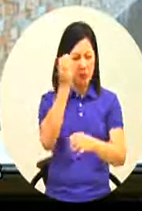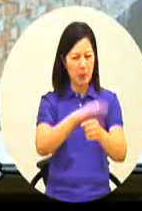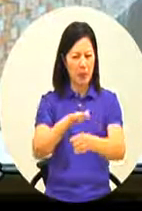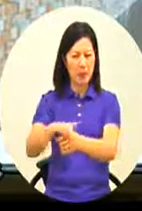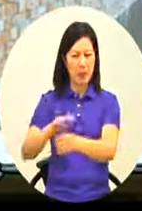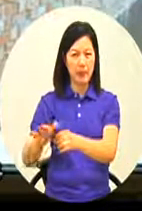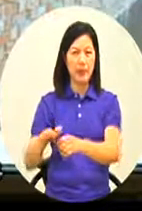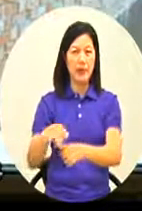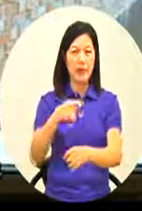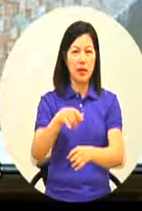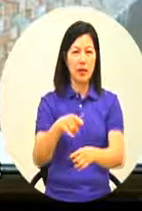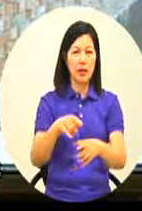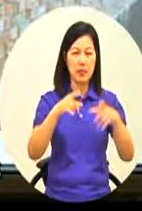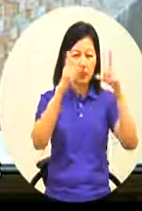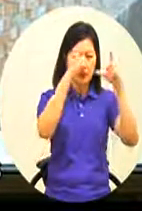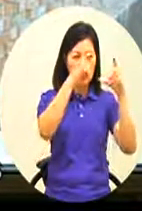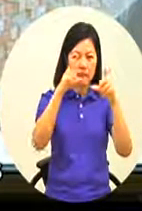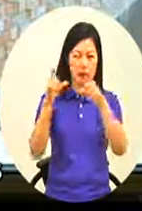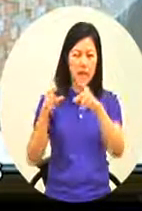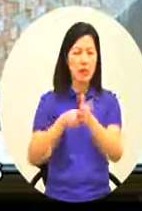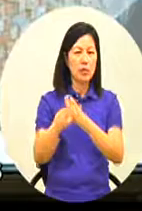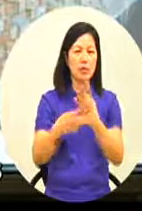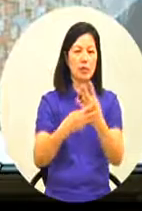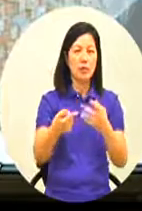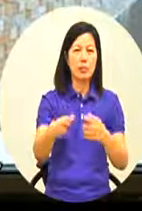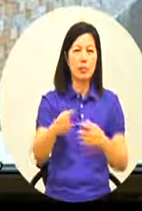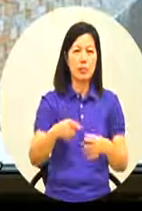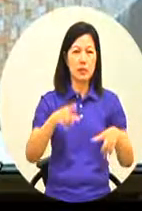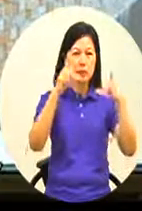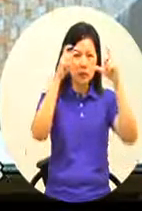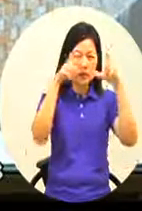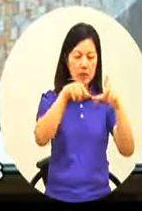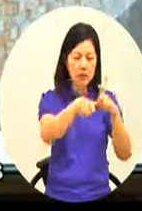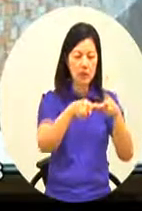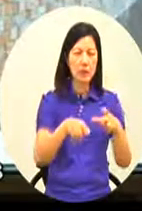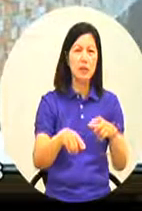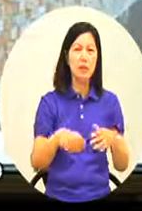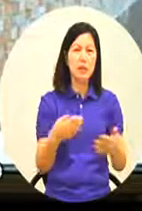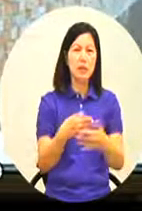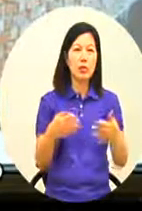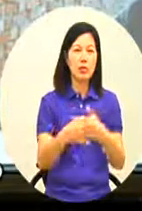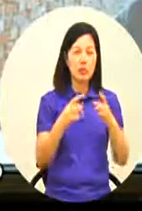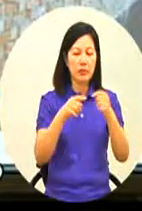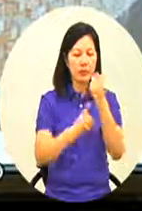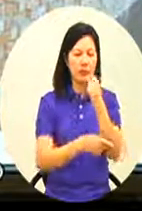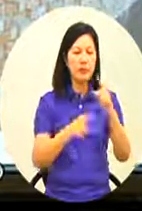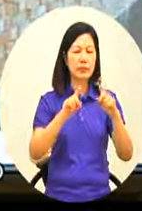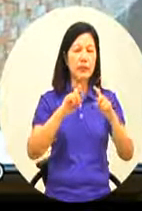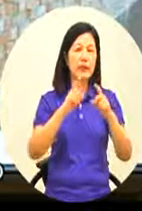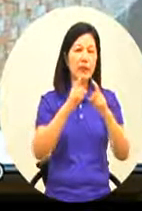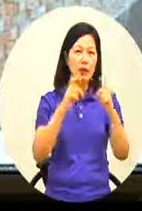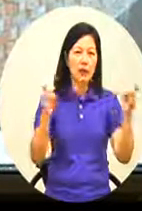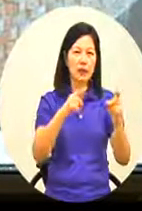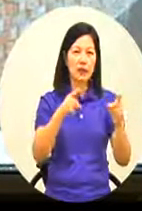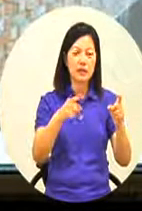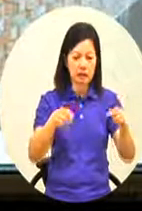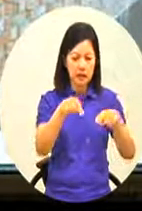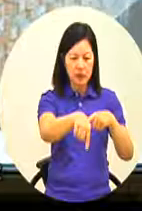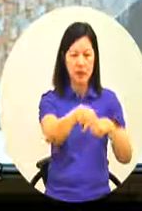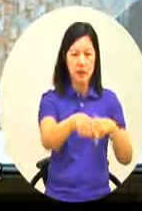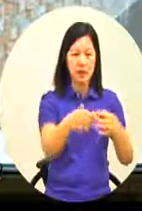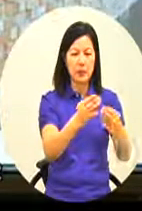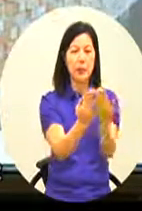的镜头不是一般专业人，所以我只能把它显示出来。这的是通化寺，这条巷啊是安尼通过，